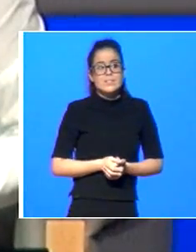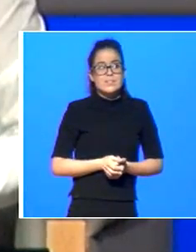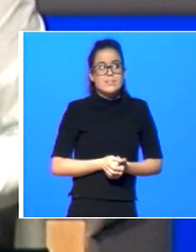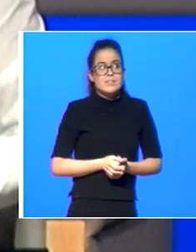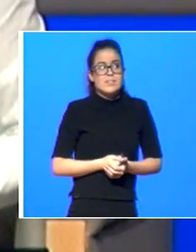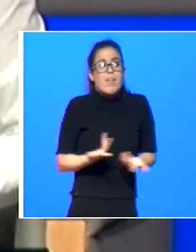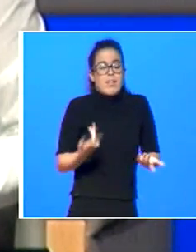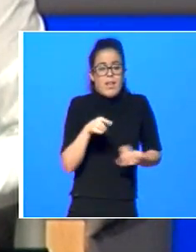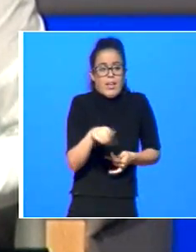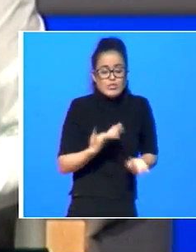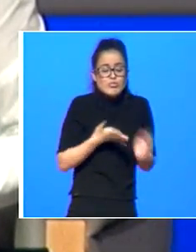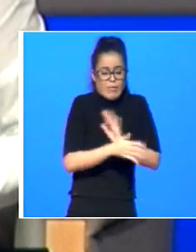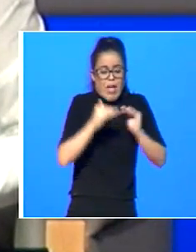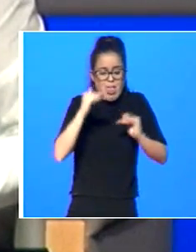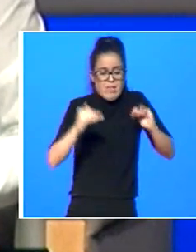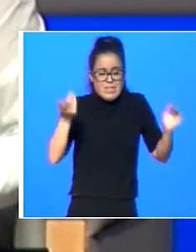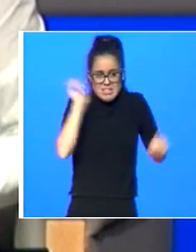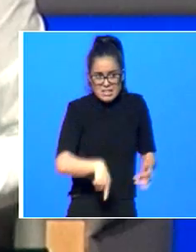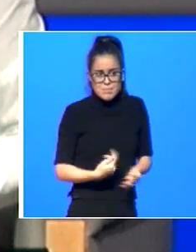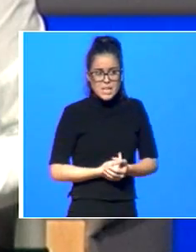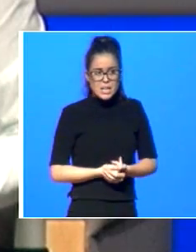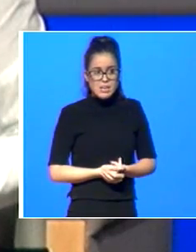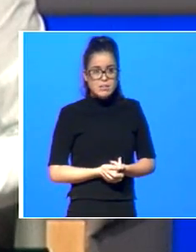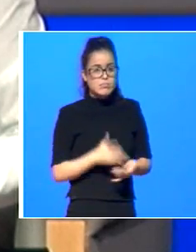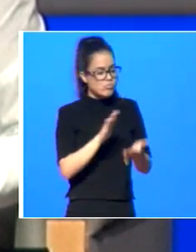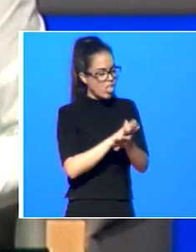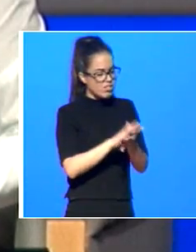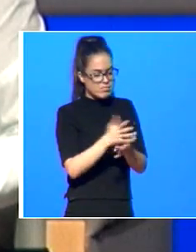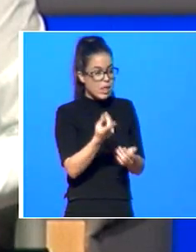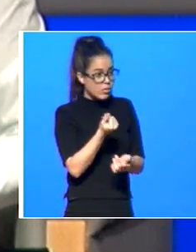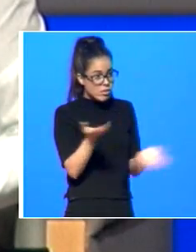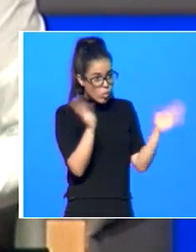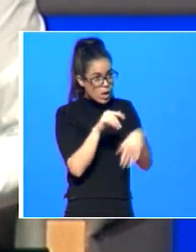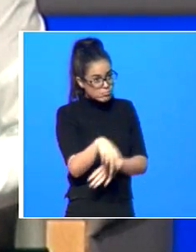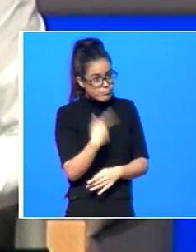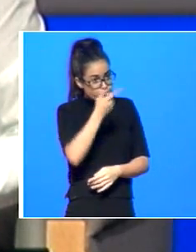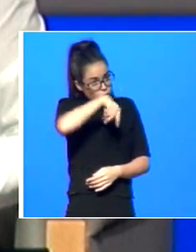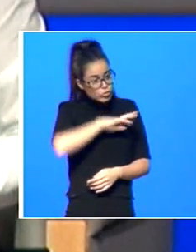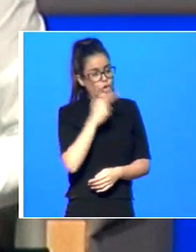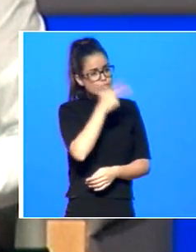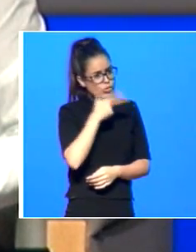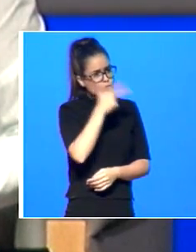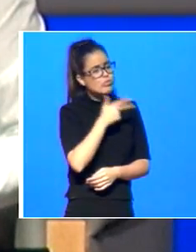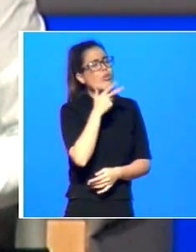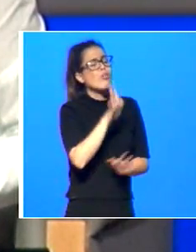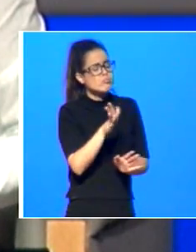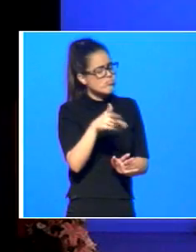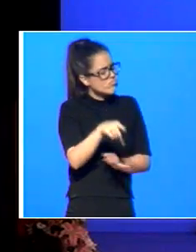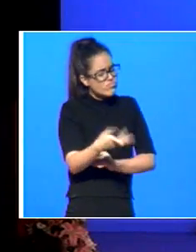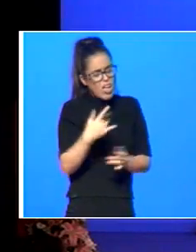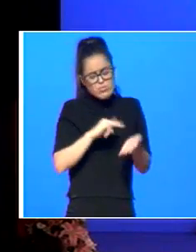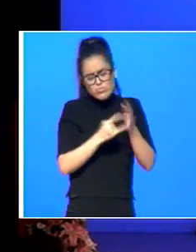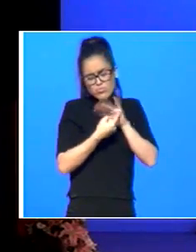Anistasuna oso zabala da, orduan ez daukazu dirurik egon tranquilik astetxeak ordeinduko dau. Etopako dugu bizizia, eta gauza